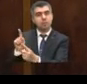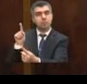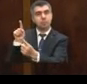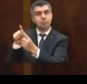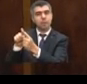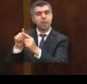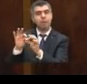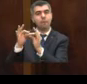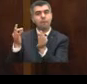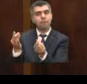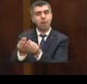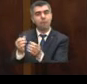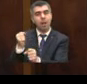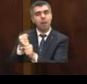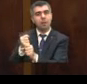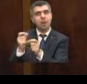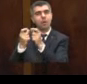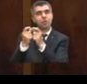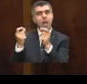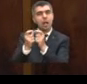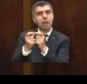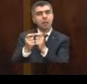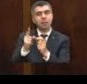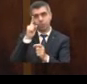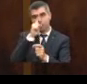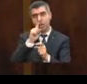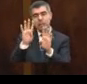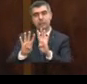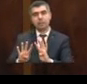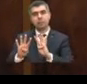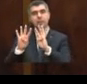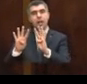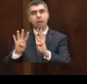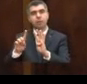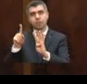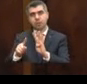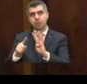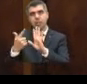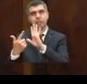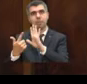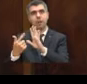العاملة بالقطاع غير مهيكل ابتداء من 18 يوليوز. شكراً لكم.